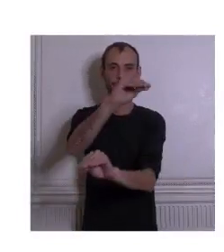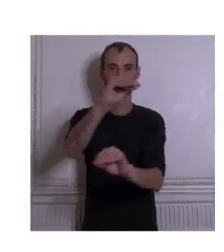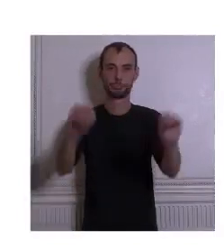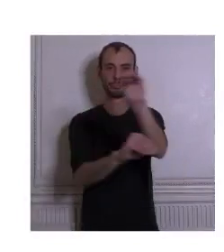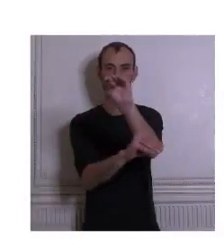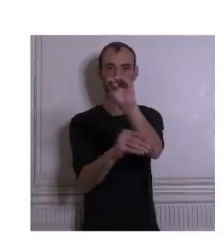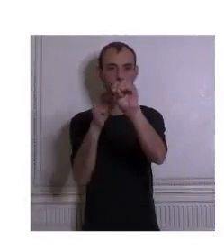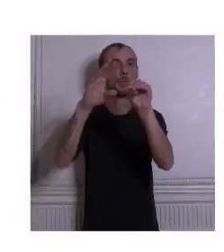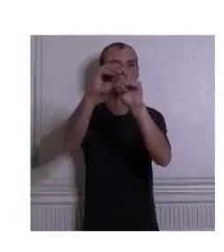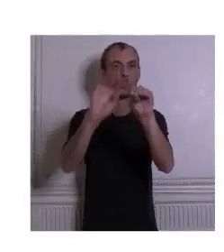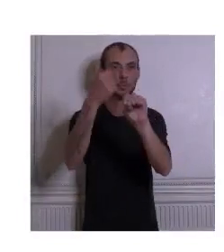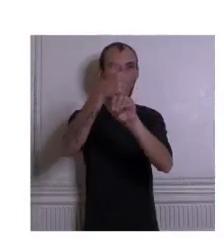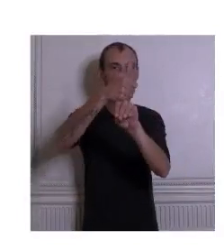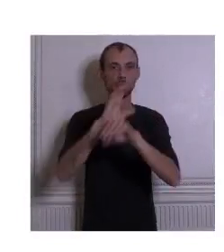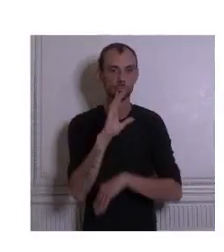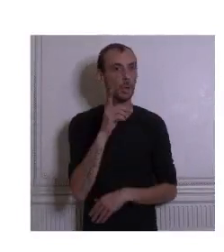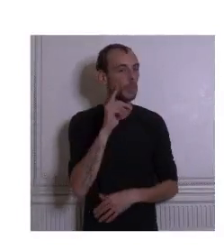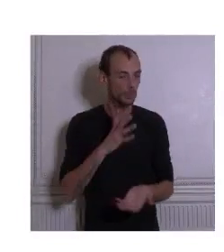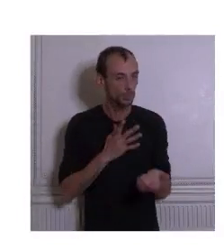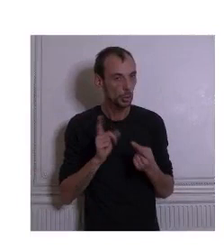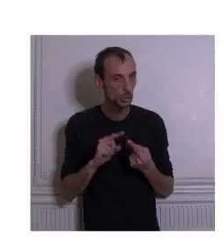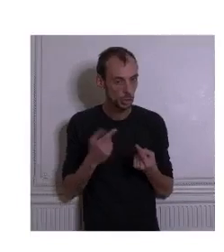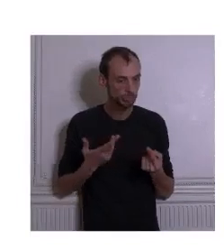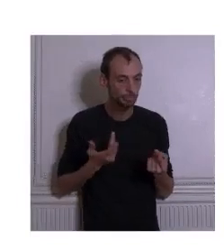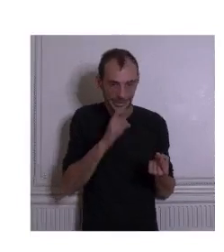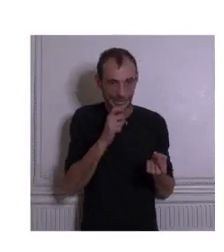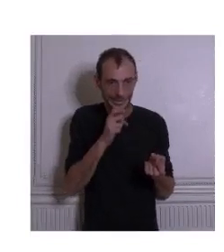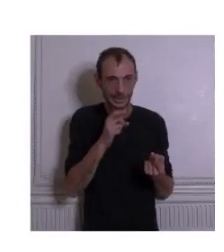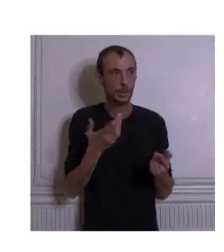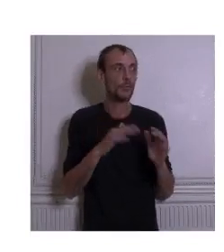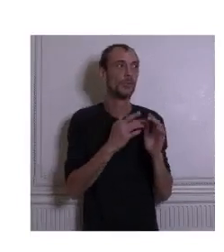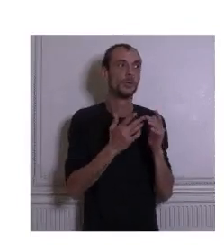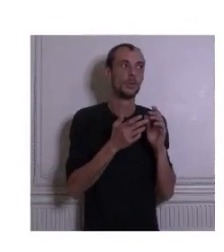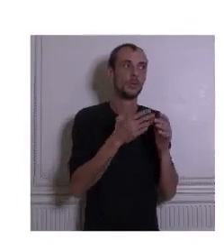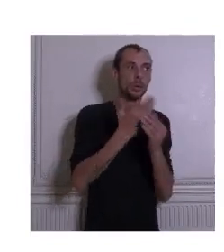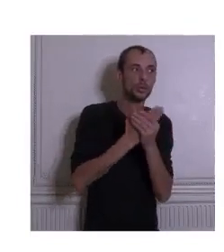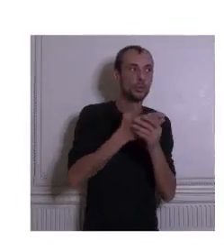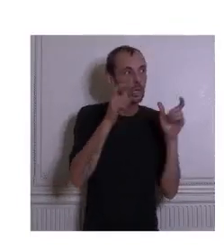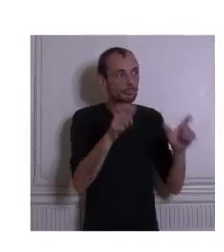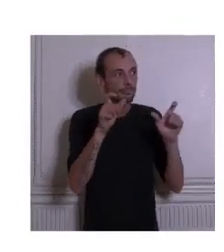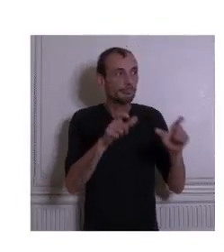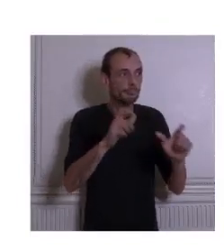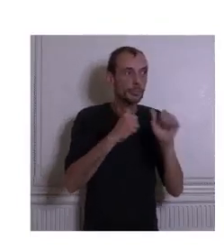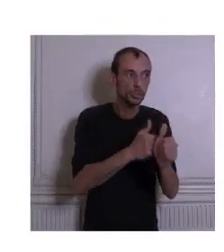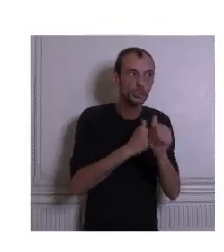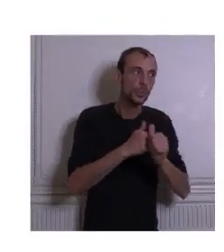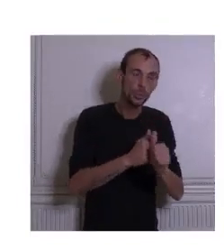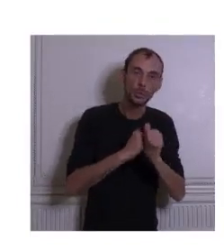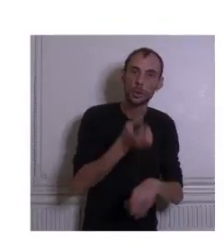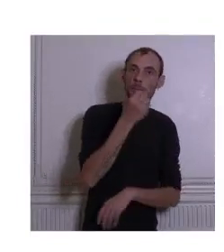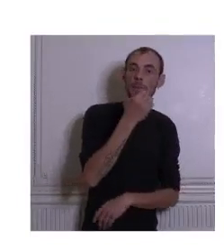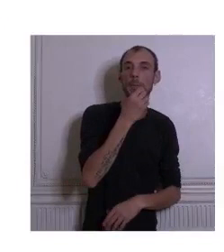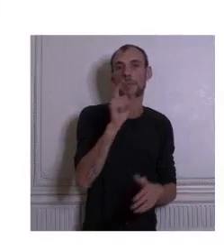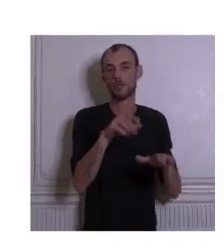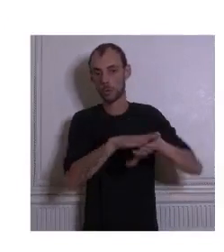sein des ressources humaines. Madame Pitot. Oui, en raison du départ d'un agent occupant ce poste, je vous en